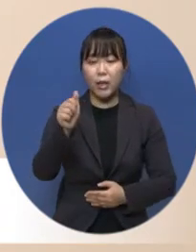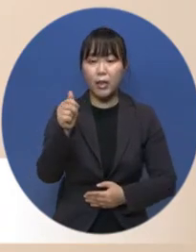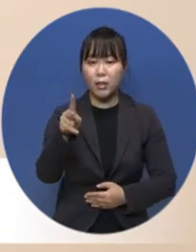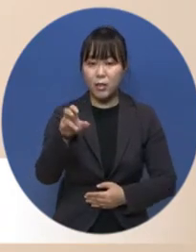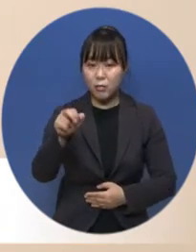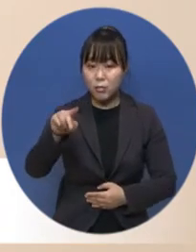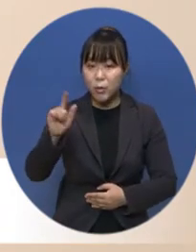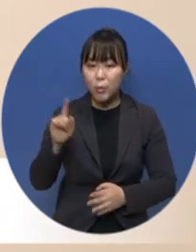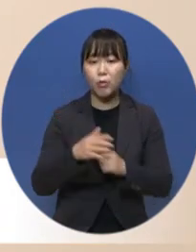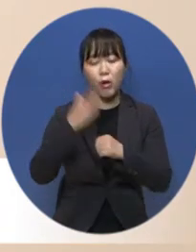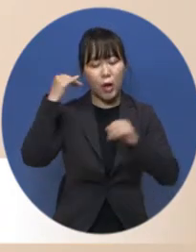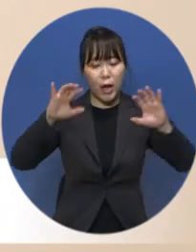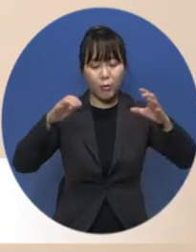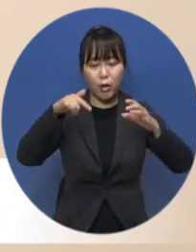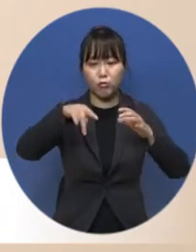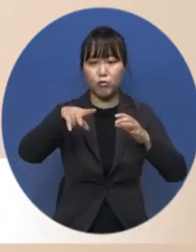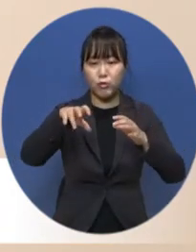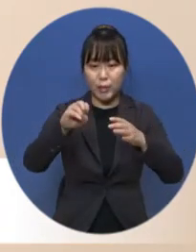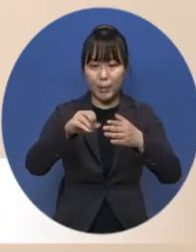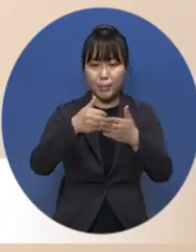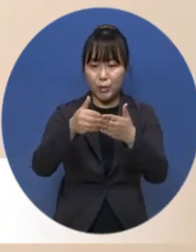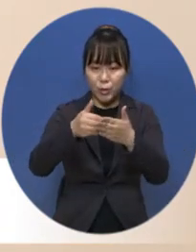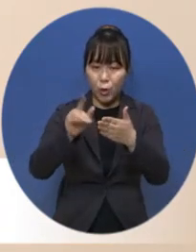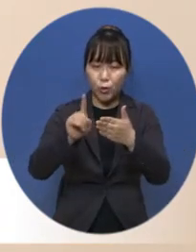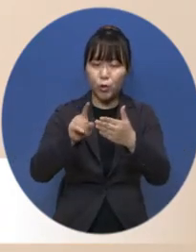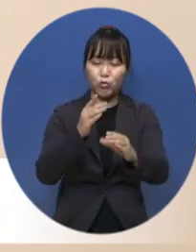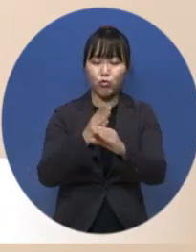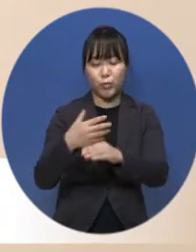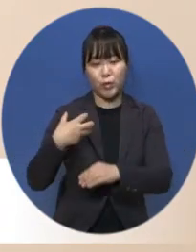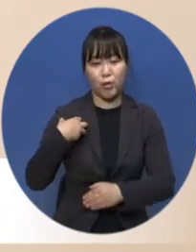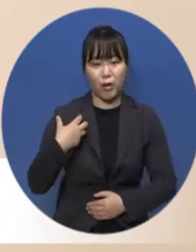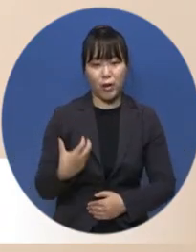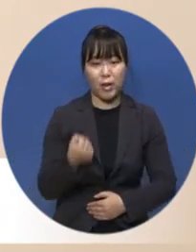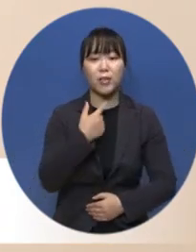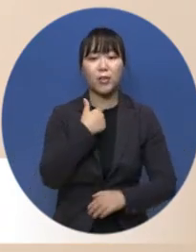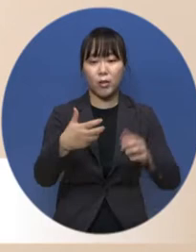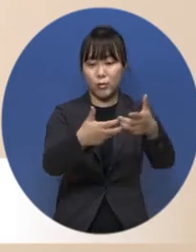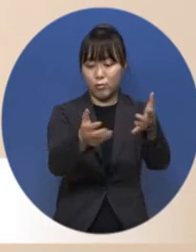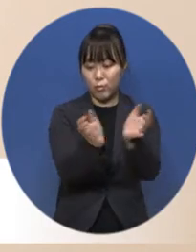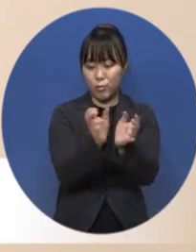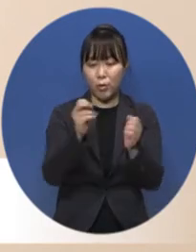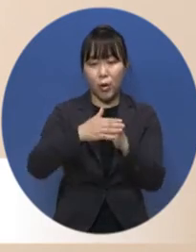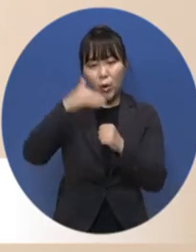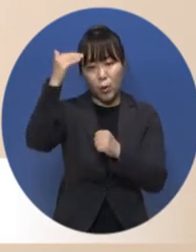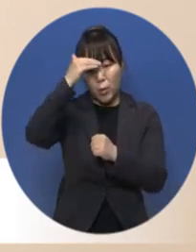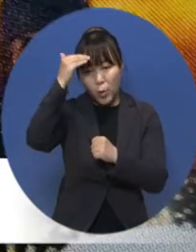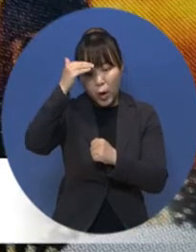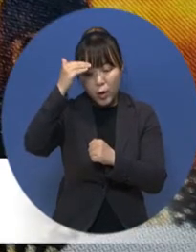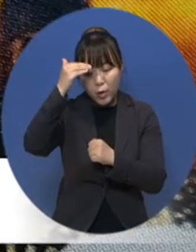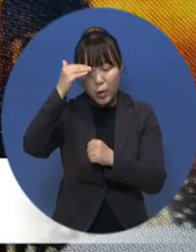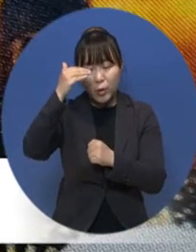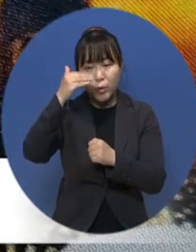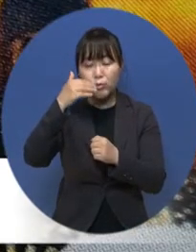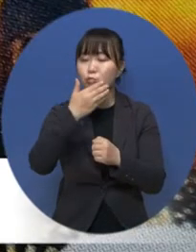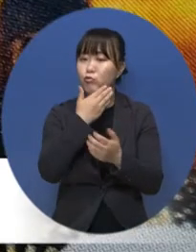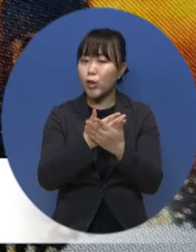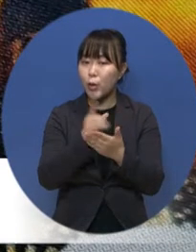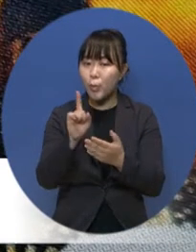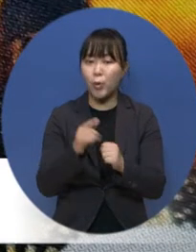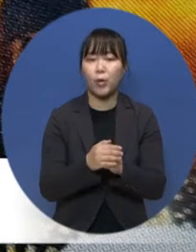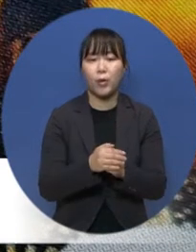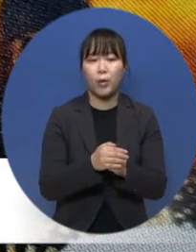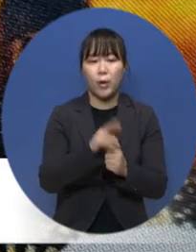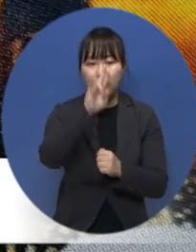우리나라 구상미술의 어떤 중심 역할을 해왔던 그룹이고요. 관전 포인트는